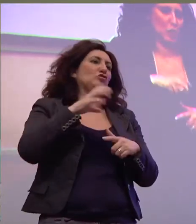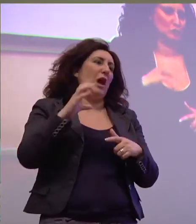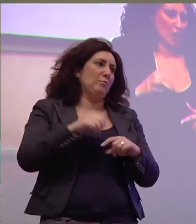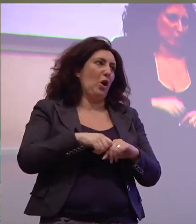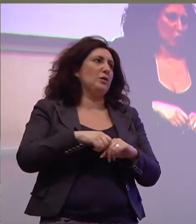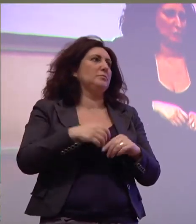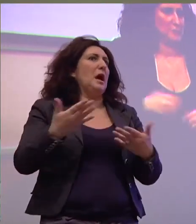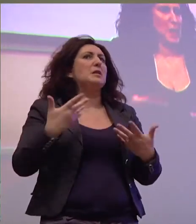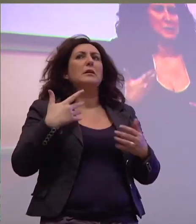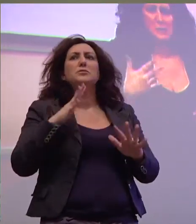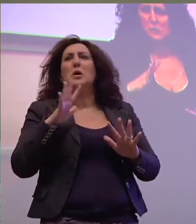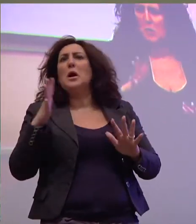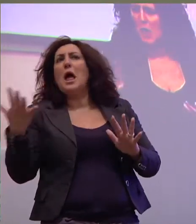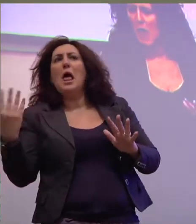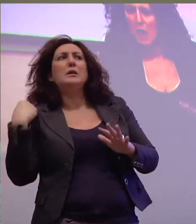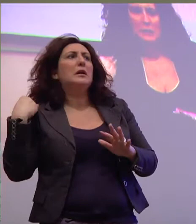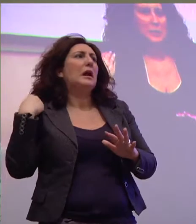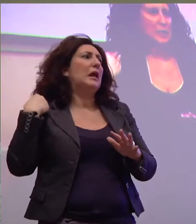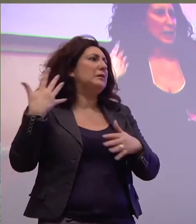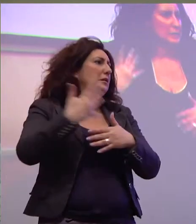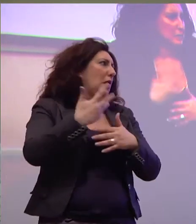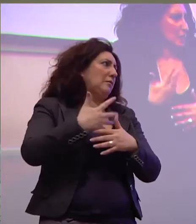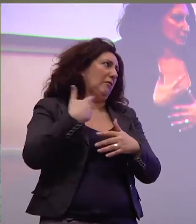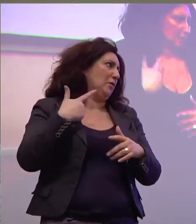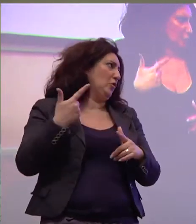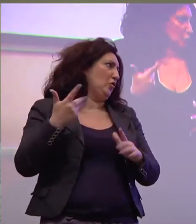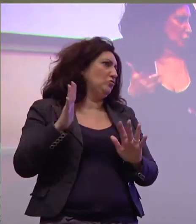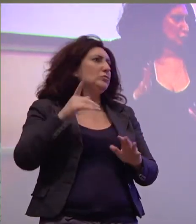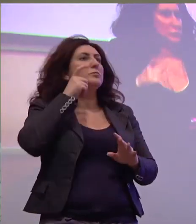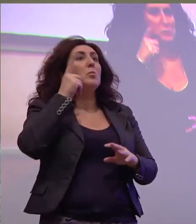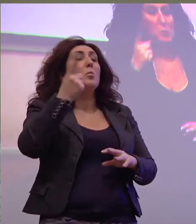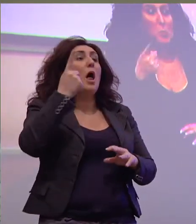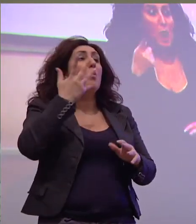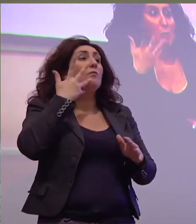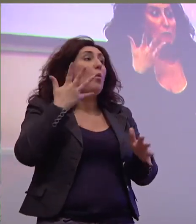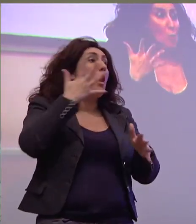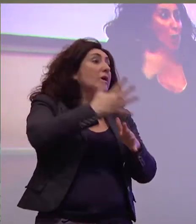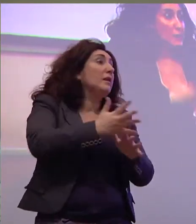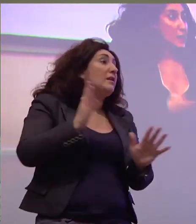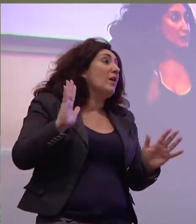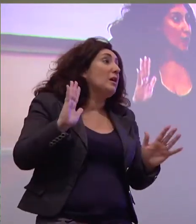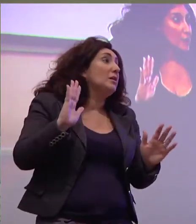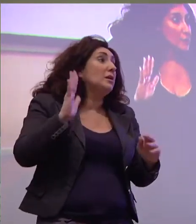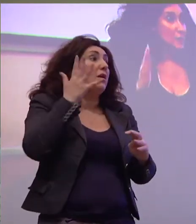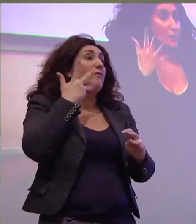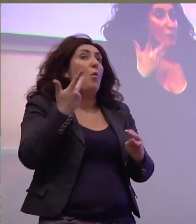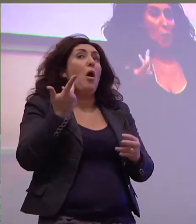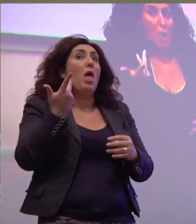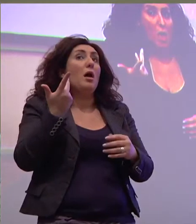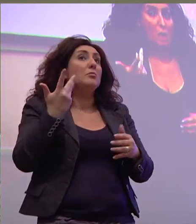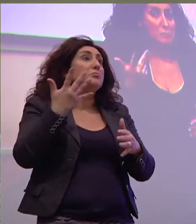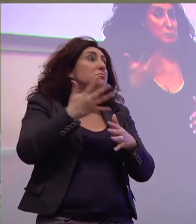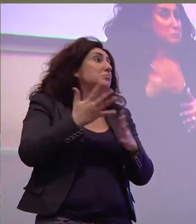al momento non ho altre richieste di interventi, se qualcuno vuole intervenire e vuole prendere la parola